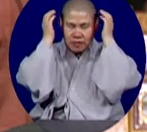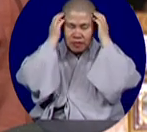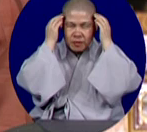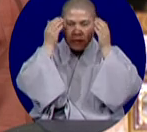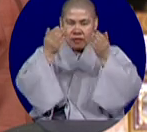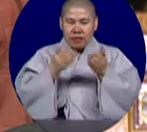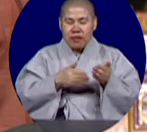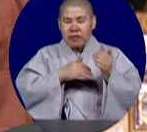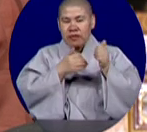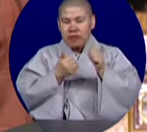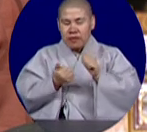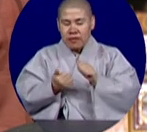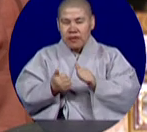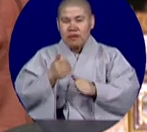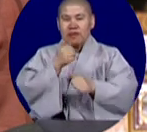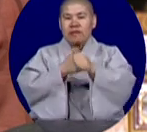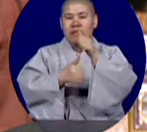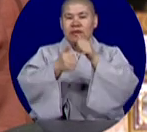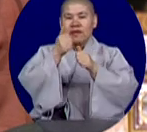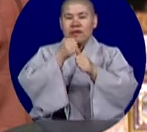우리 조상입니다.